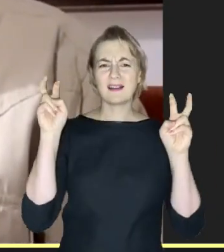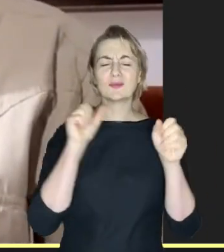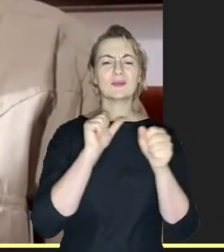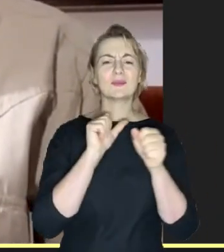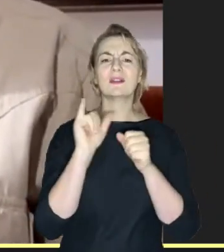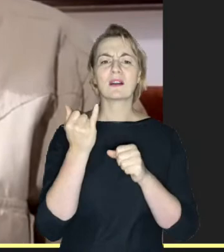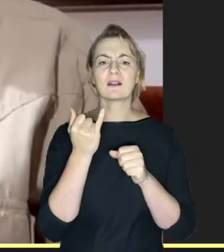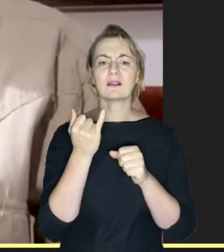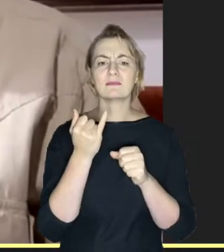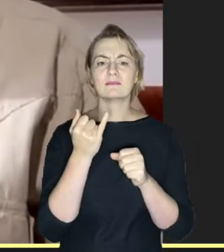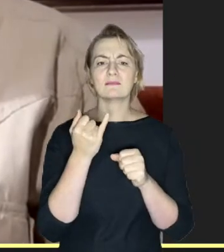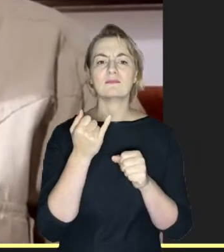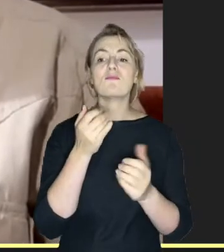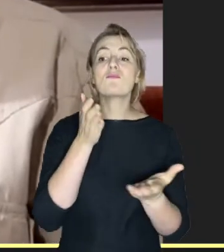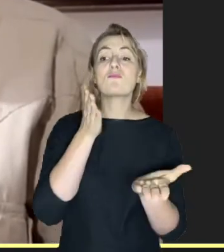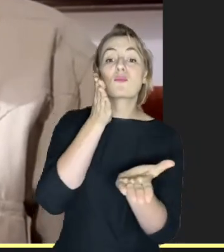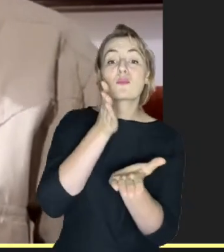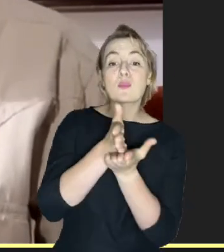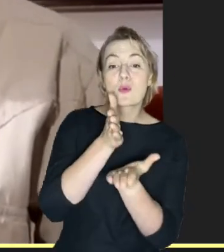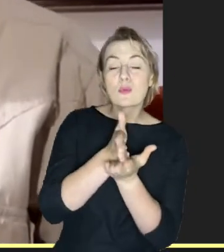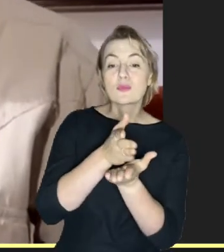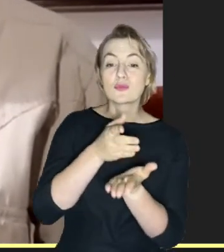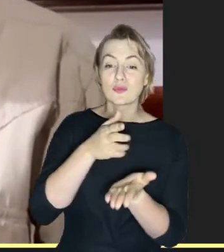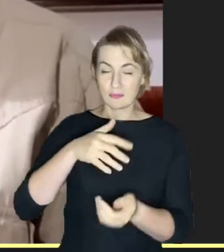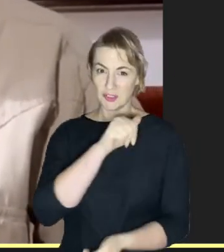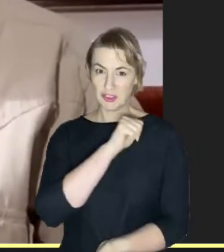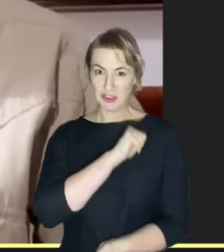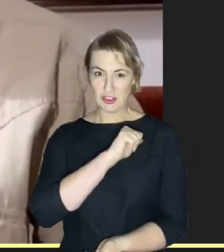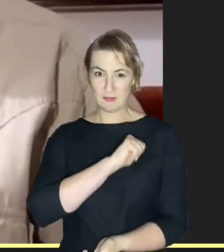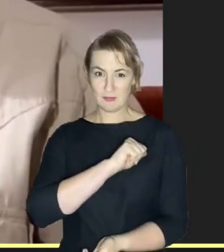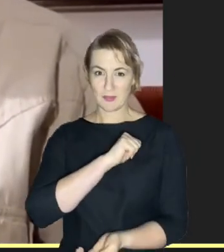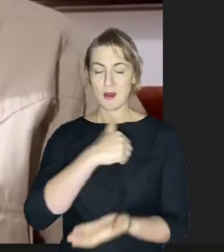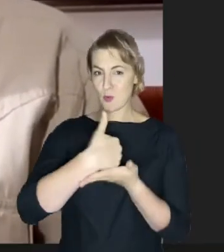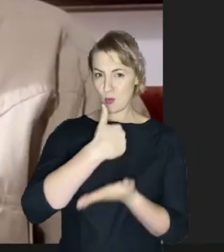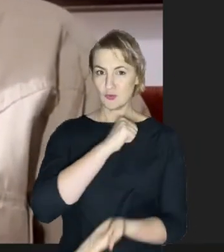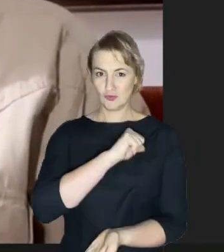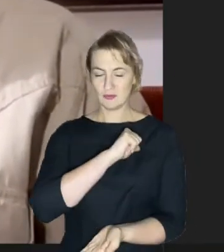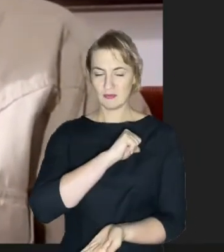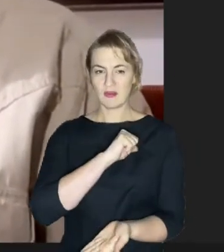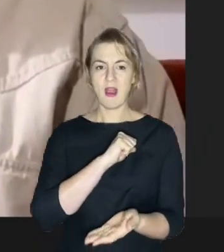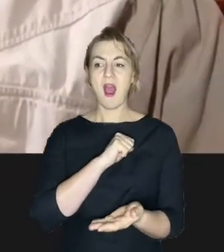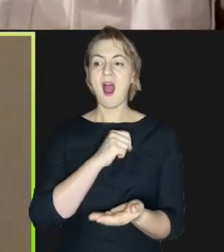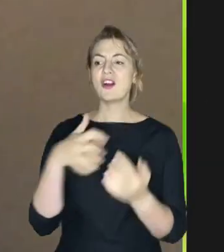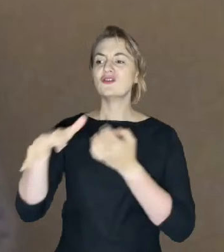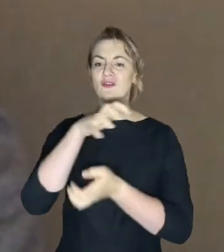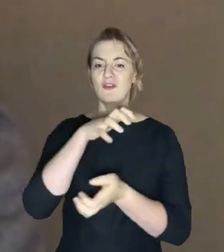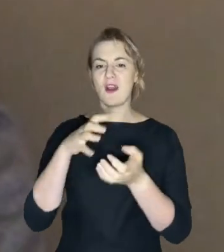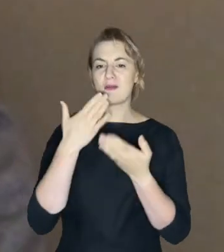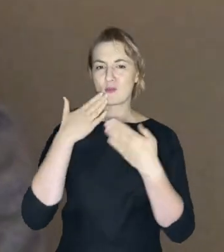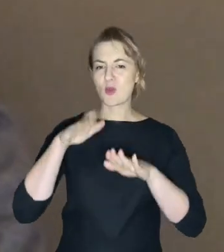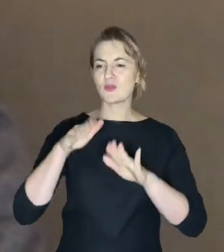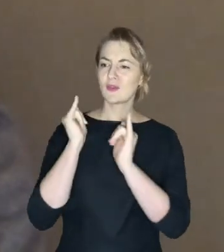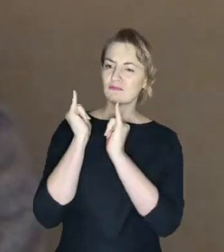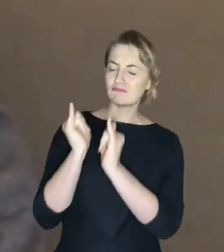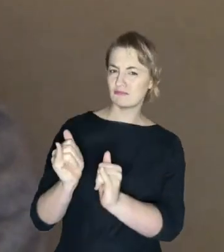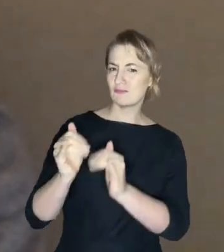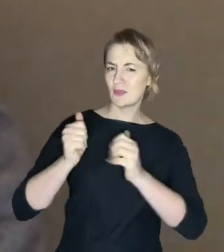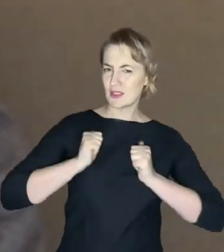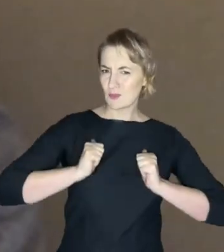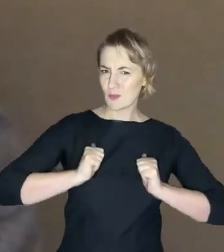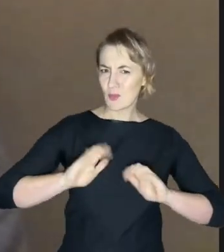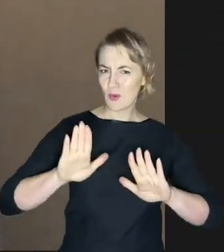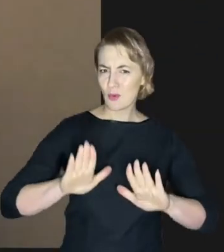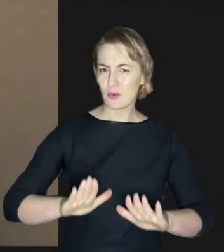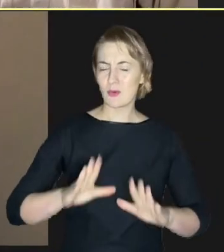pomóżmy sobie, dajmy odetchnąć światu. Pomóż sobie, daj odetchnąć światu. Daj światu odetchnąć. Tak, daj światu odetchnąć.